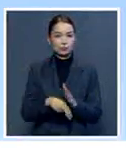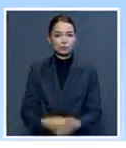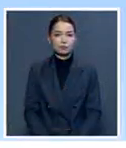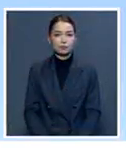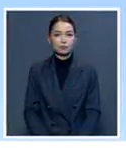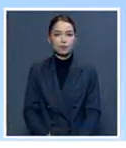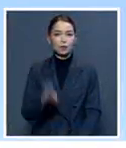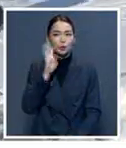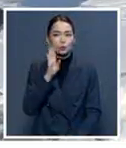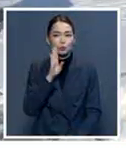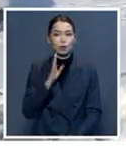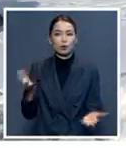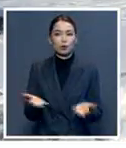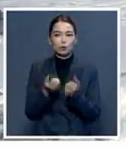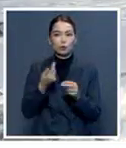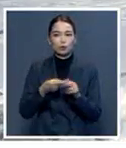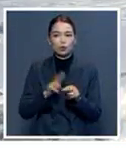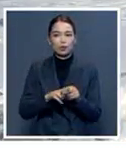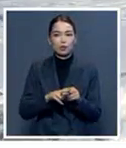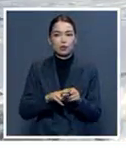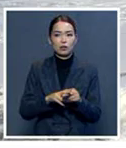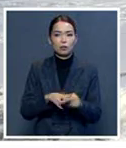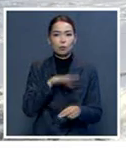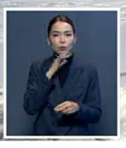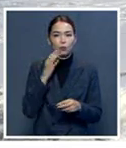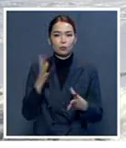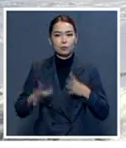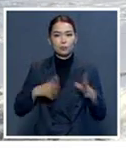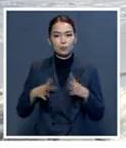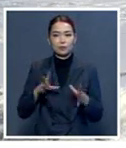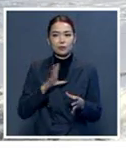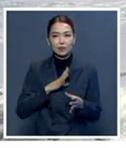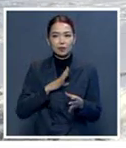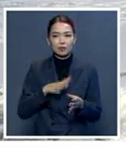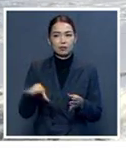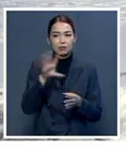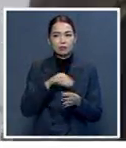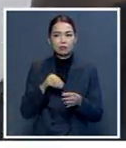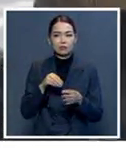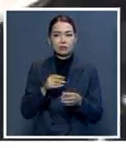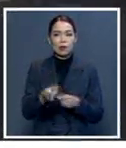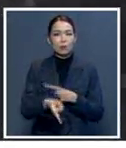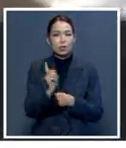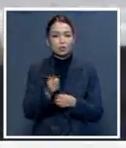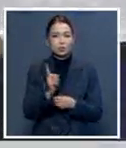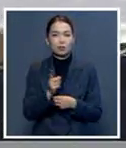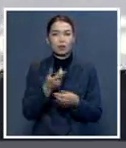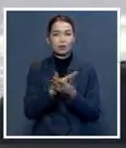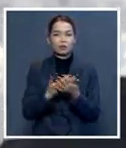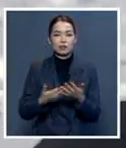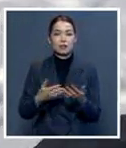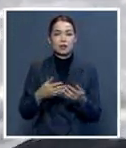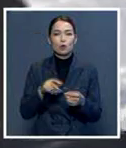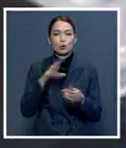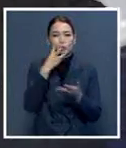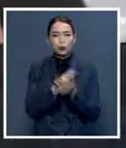Суда құтқару қызметі жыл басынан бері 57 рейд өткізіп, 1000-нан астам жадынама кітапшасын таратқан. Балықшылармен жеке-жеке түсіндіру